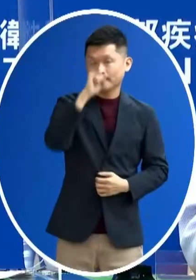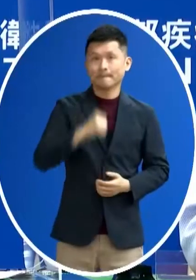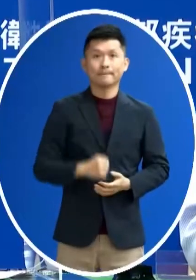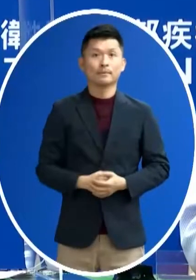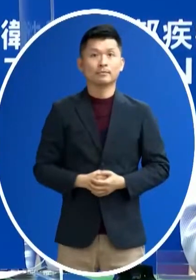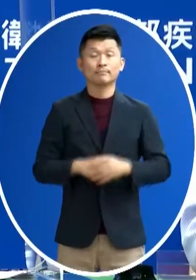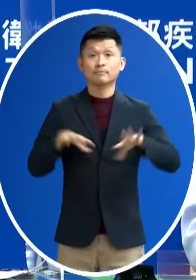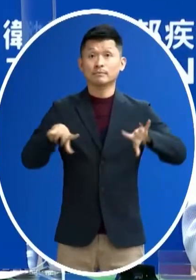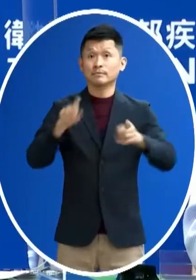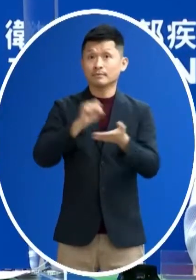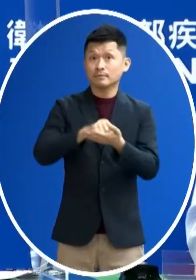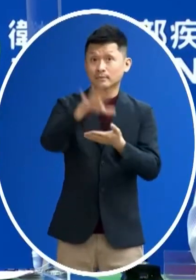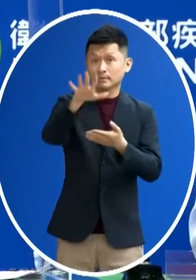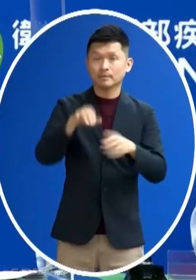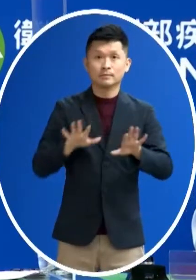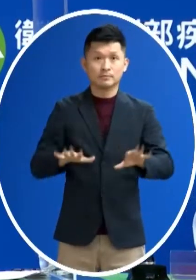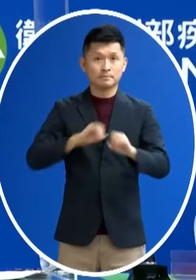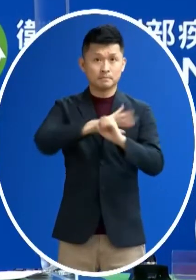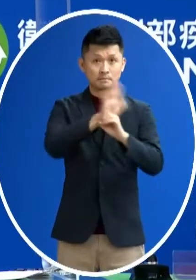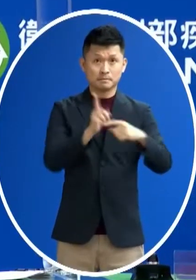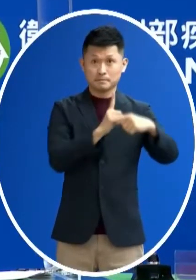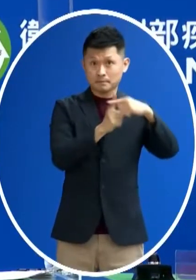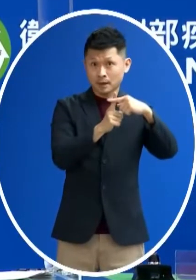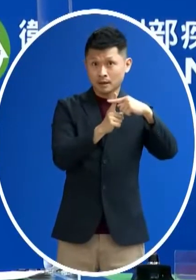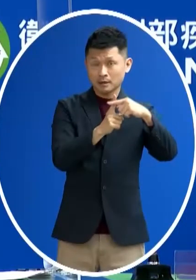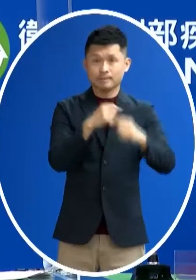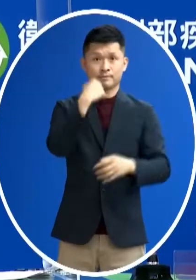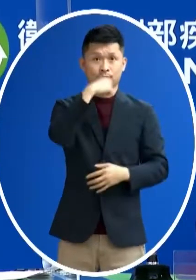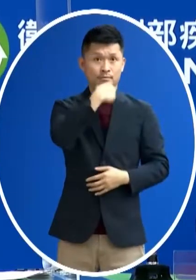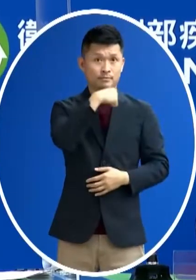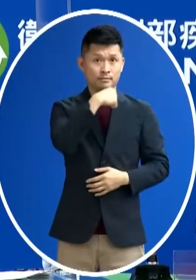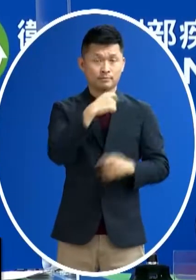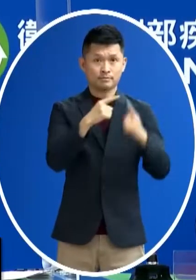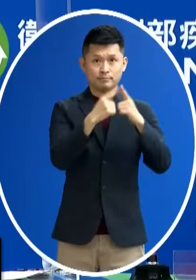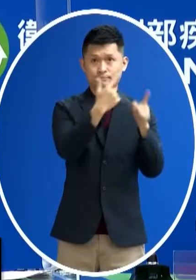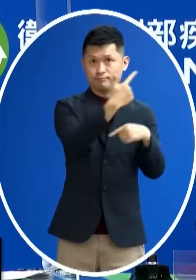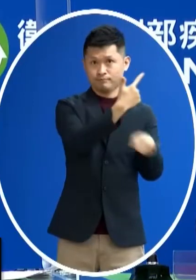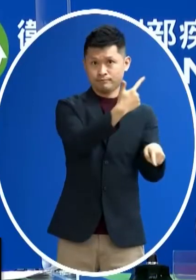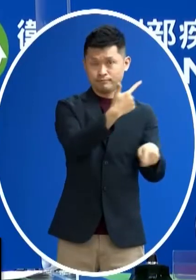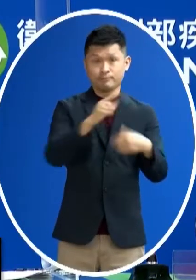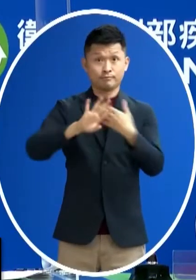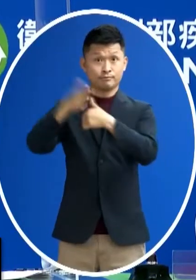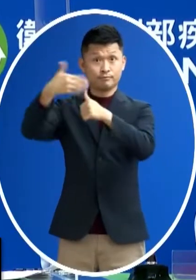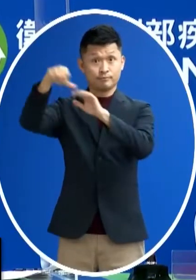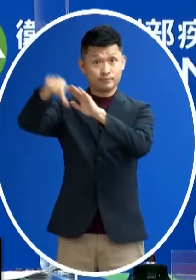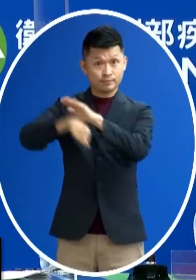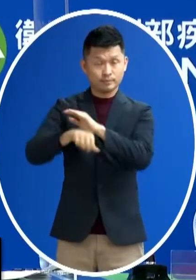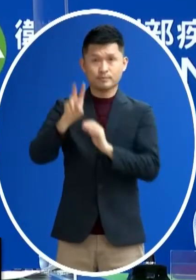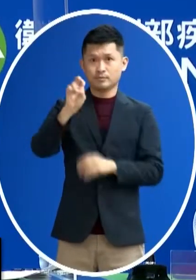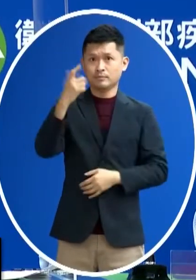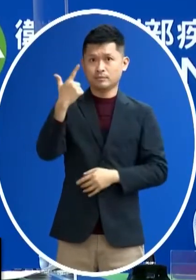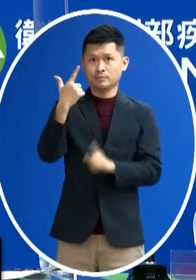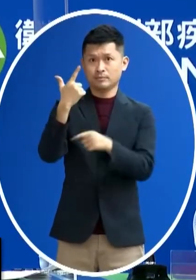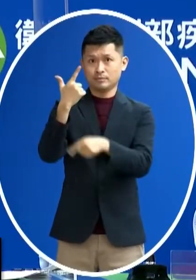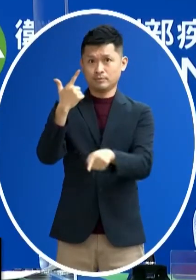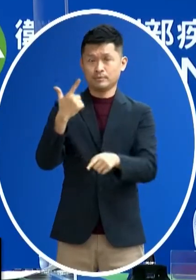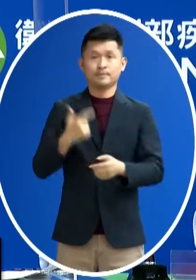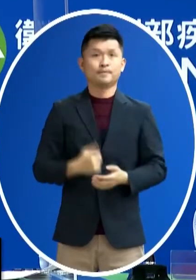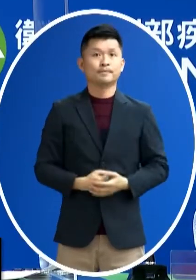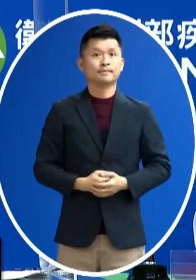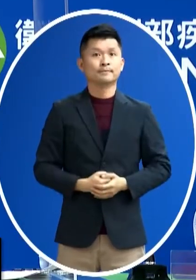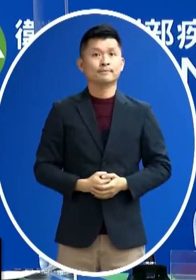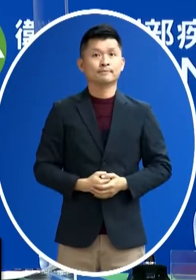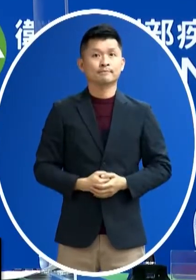那今天跟大家报告，我们今天的确定病例，那本土的病例有6例，那境外的移入有